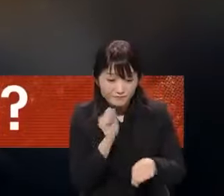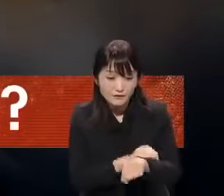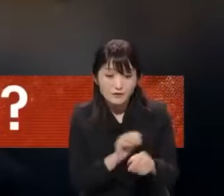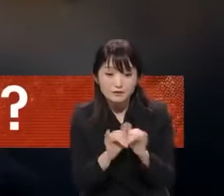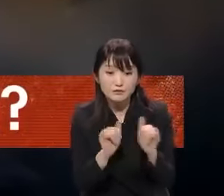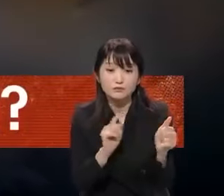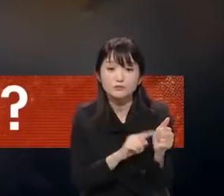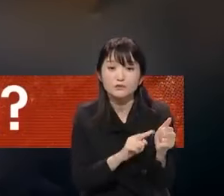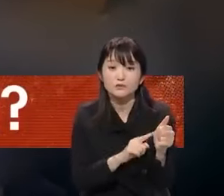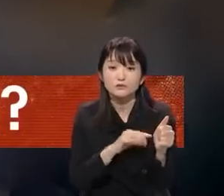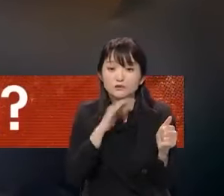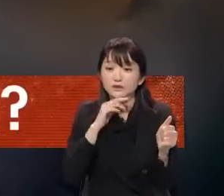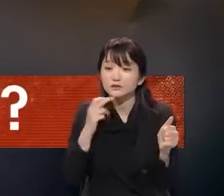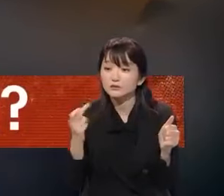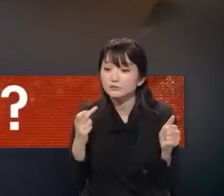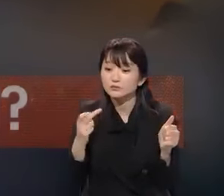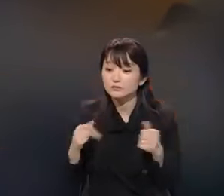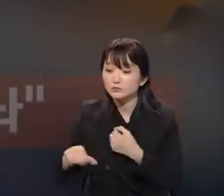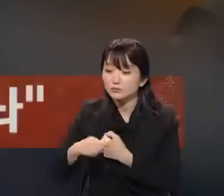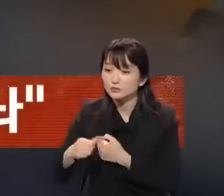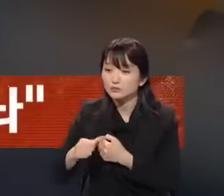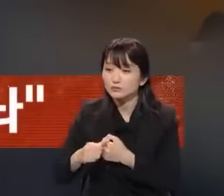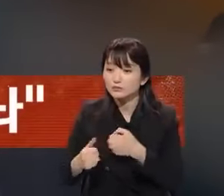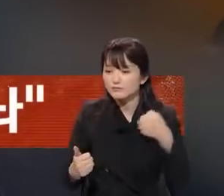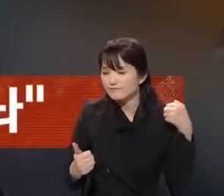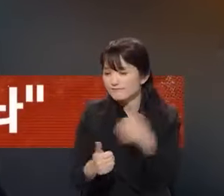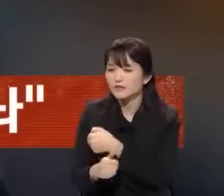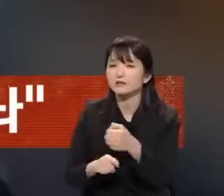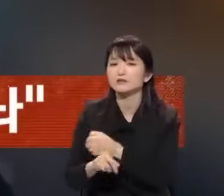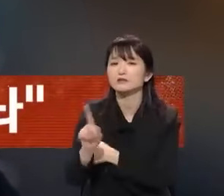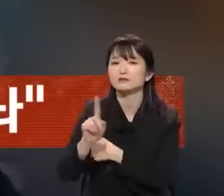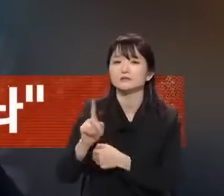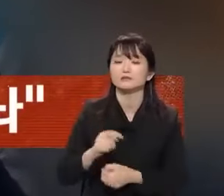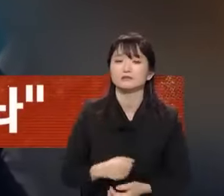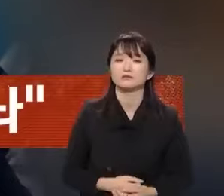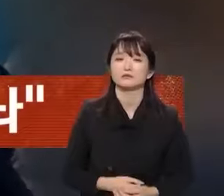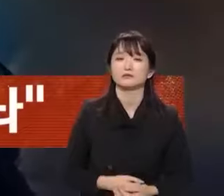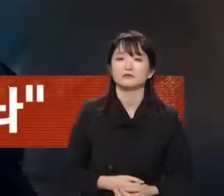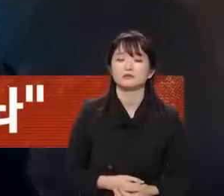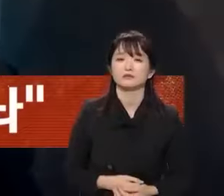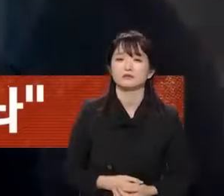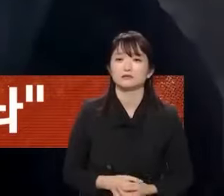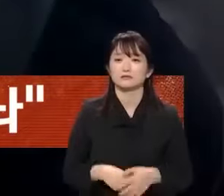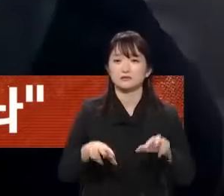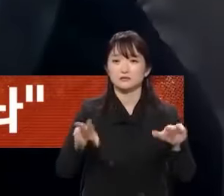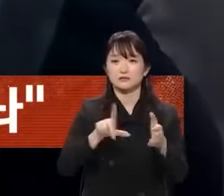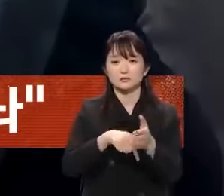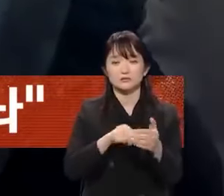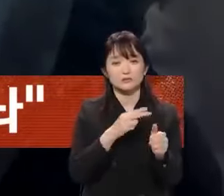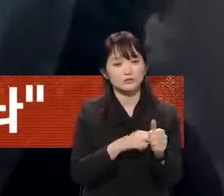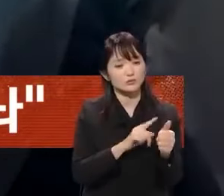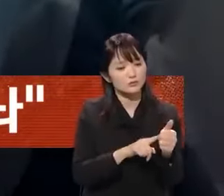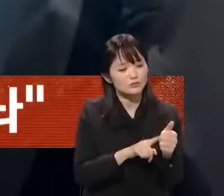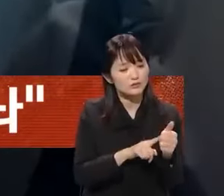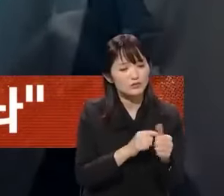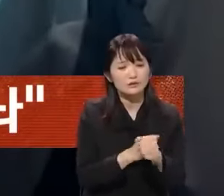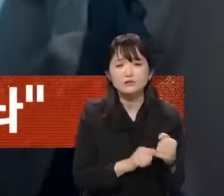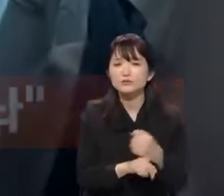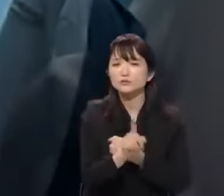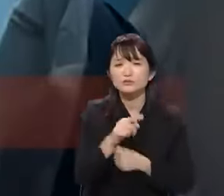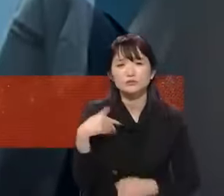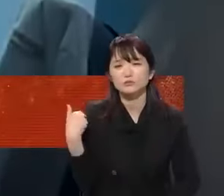왜 12살짜리 초등학교 애들한테 그 힘을 써요? 도대체 뭐가... 어떻게 이 시대에 이런 분이 있었는지 정말 이해가 안 가는